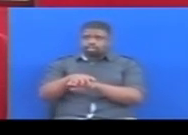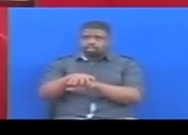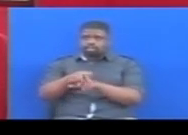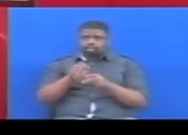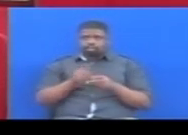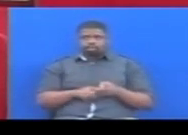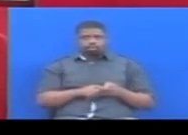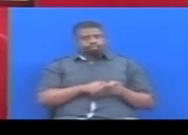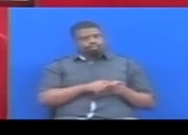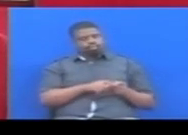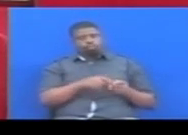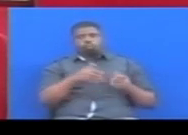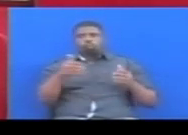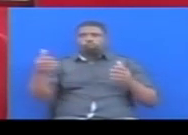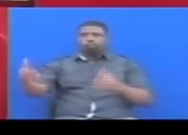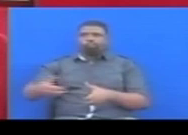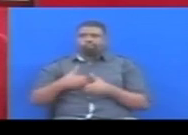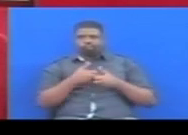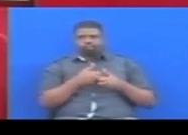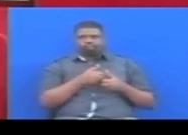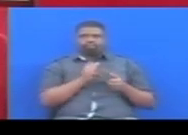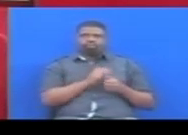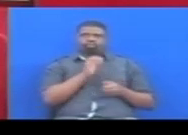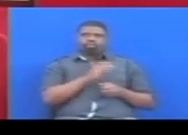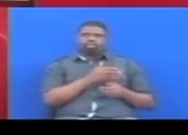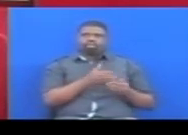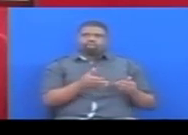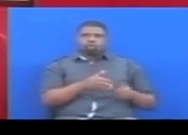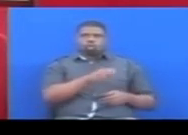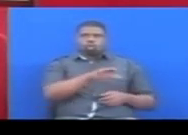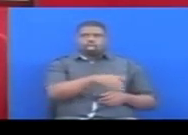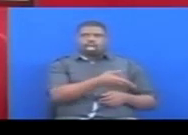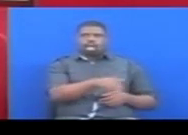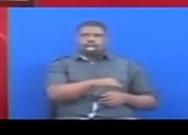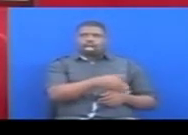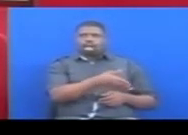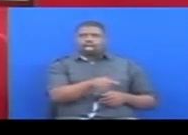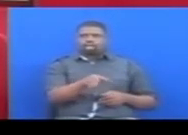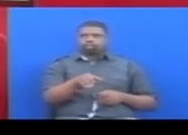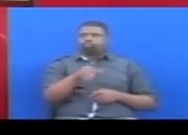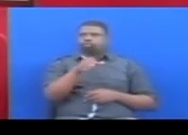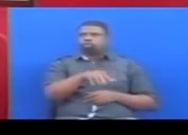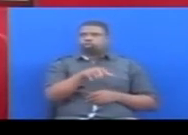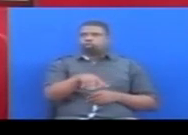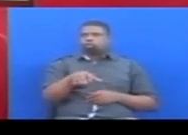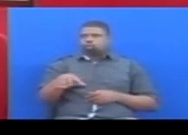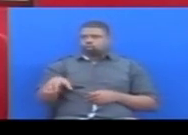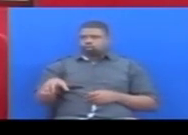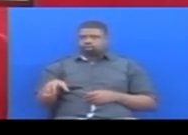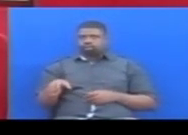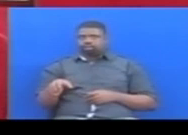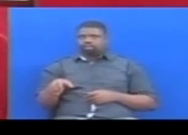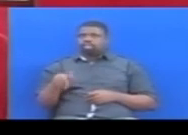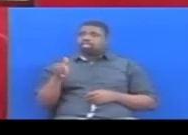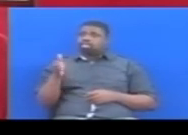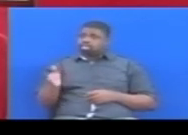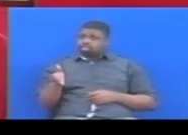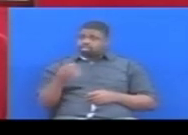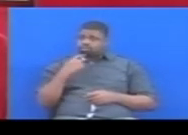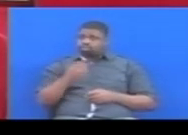wakiwa wananyang'anywa kwenye madishi yao, hata wale waliokaanga samaki wanauza masokoni, ambayo hii kusema